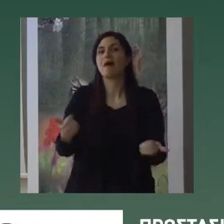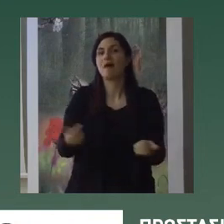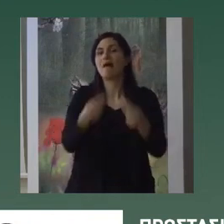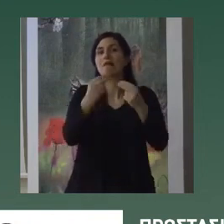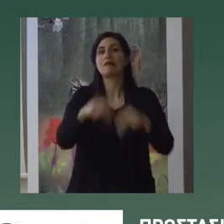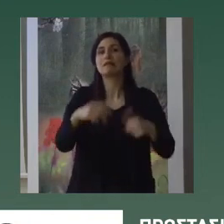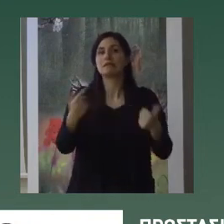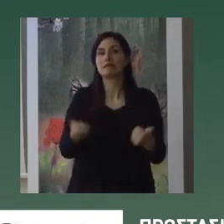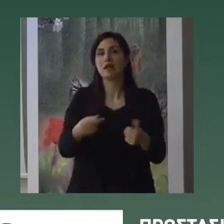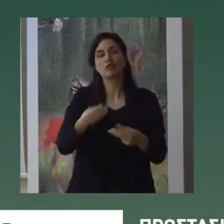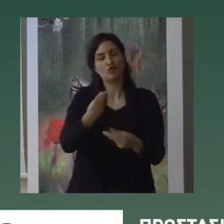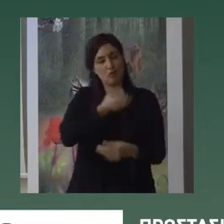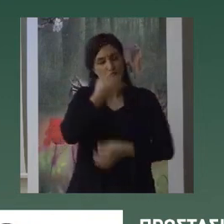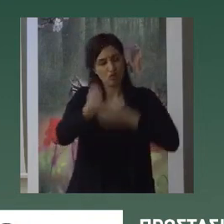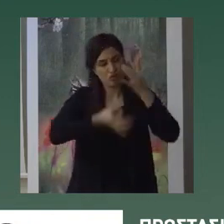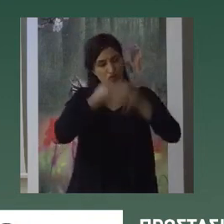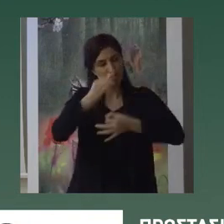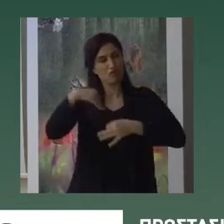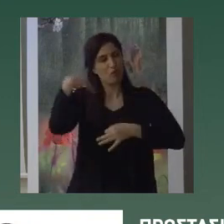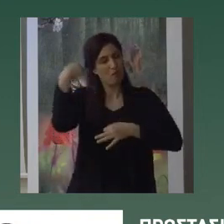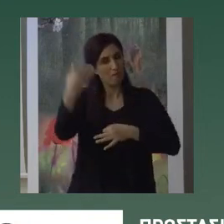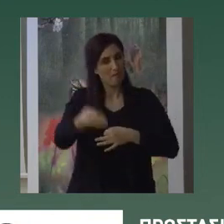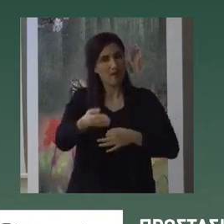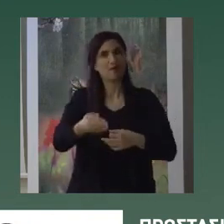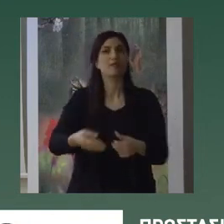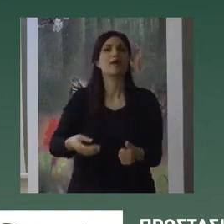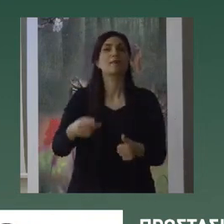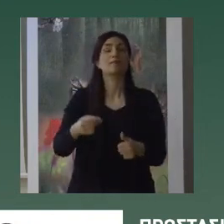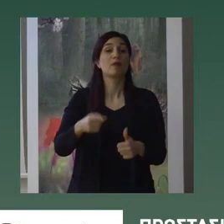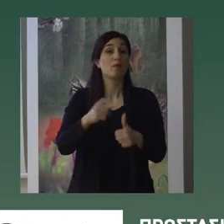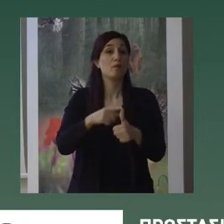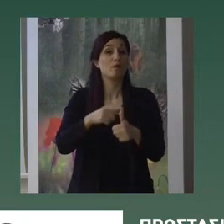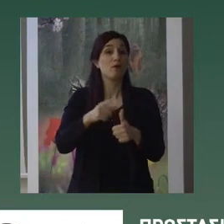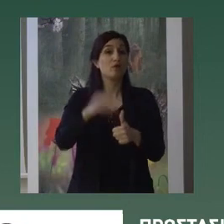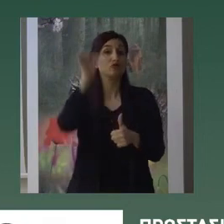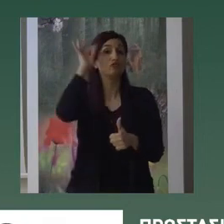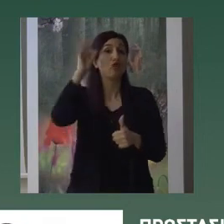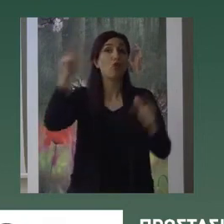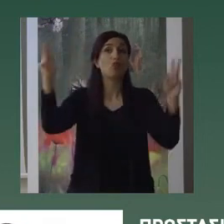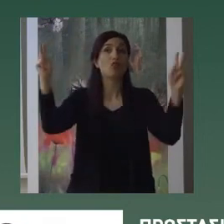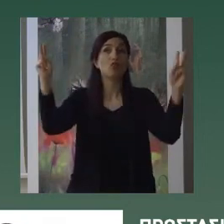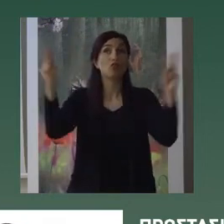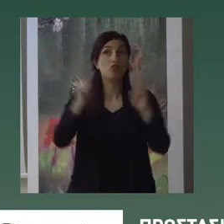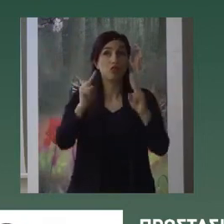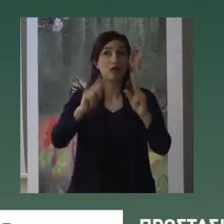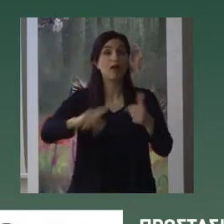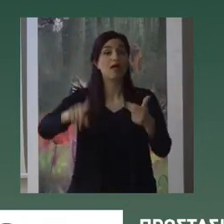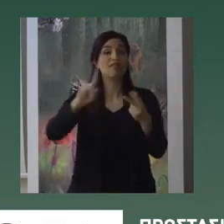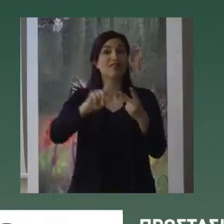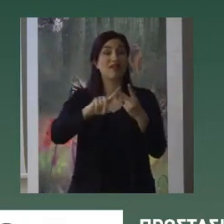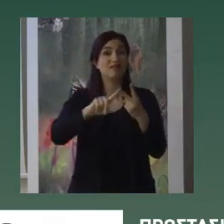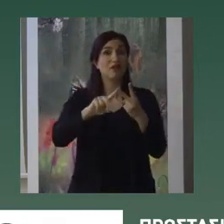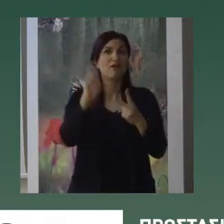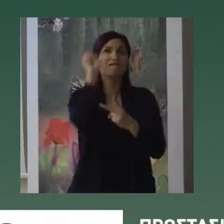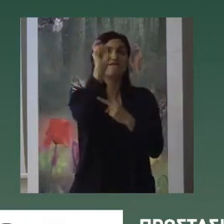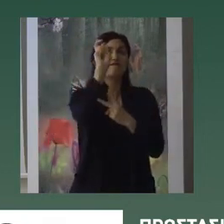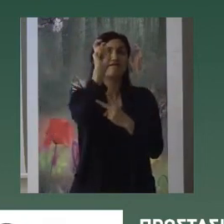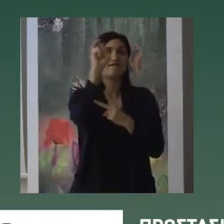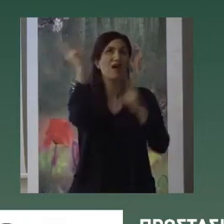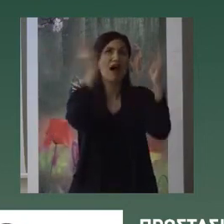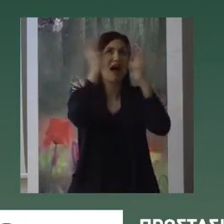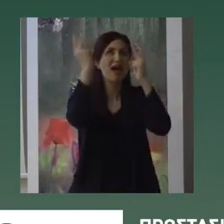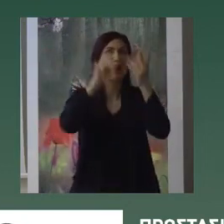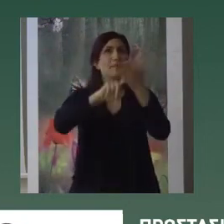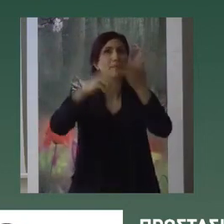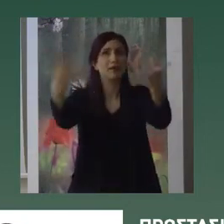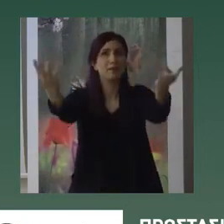με κάποιους τρόπους που θα τους δούμε και αφετέρου ό,τι περισσέψει μέσα στην ατμόσφαιρα βρίσκω τρόπο να το φέρω να δημιουργήσω ένα ισοζύγιο, να